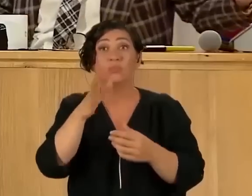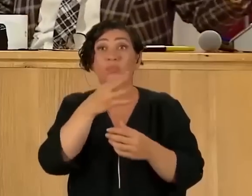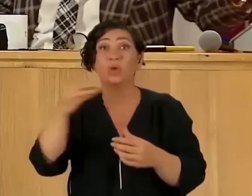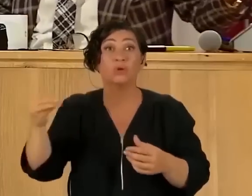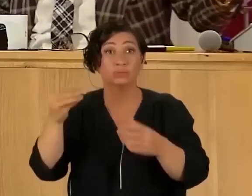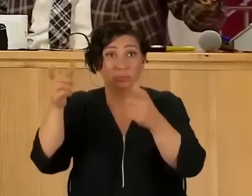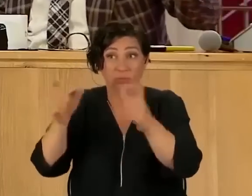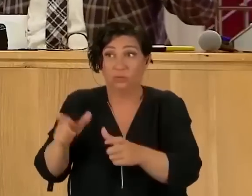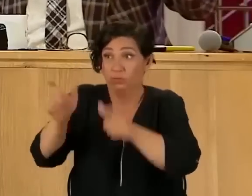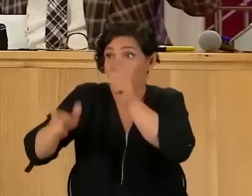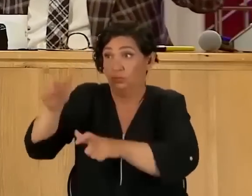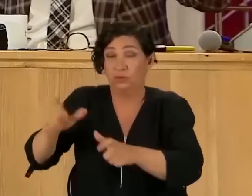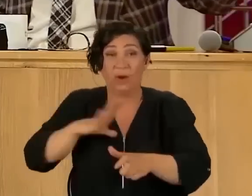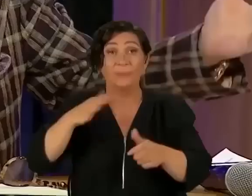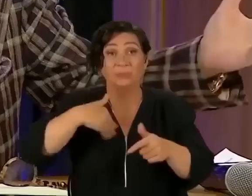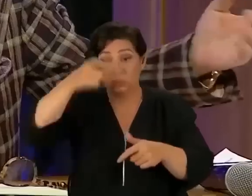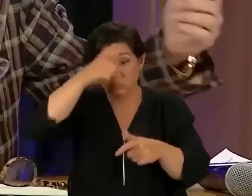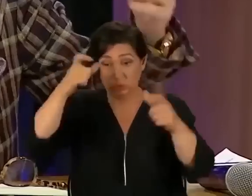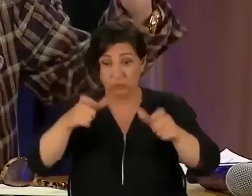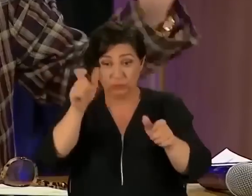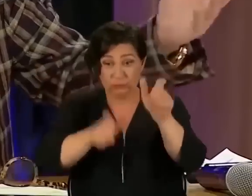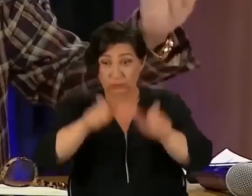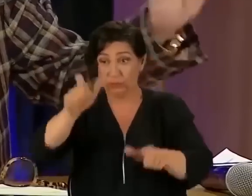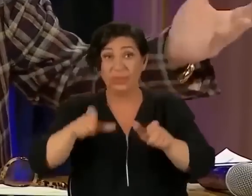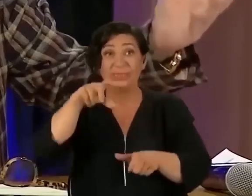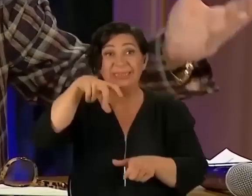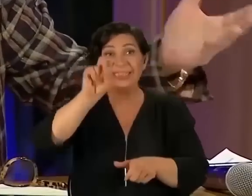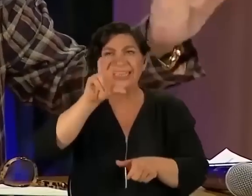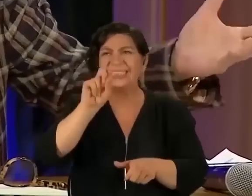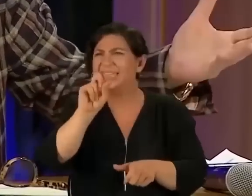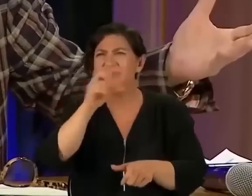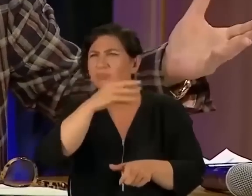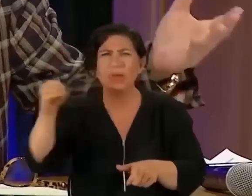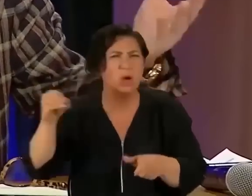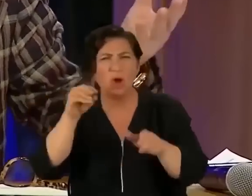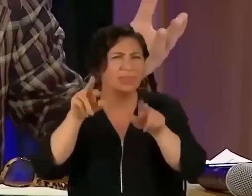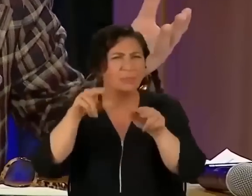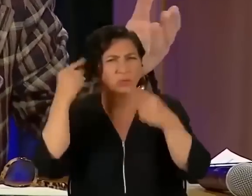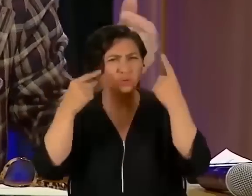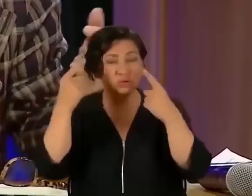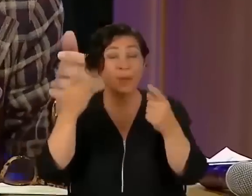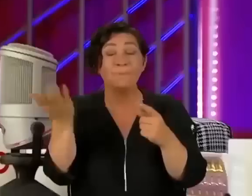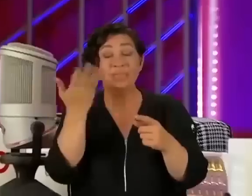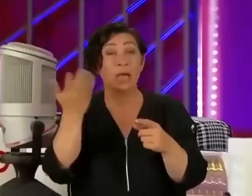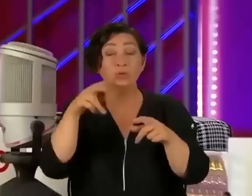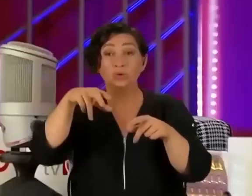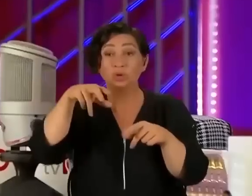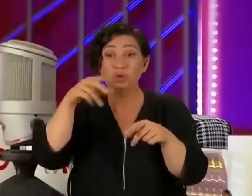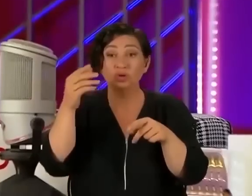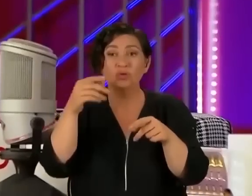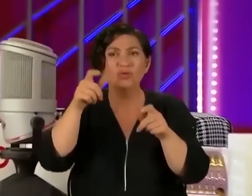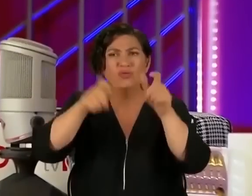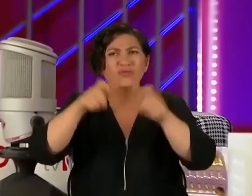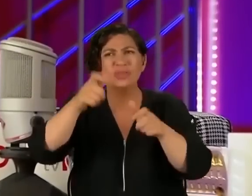Ama bizim ülkemizin nüfusuna göre, yani 80 küsur milyon nüfusa göre, mesela nüfusu çok daha az